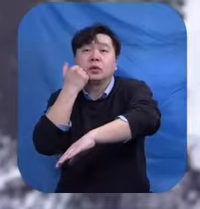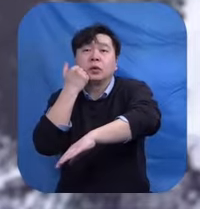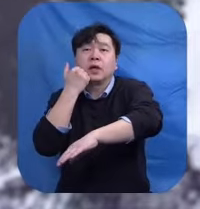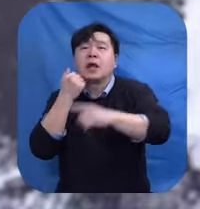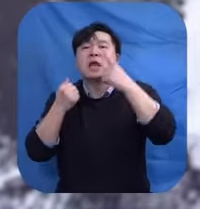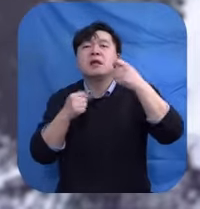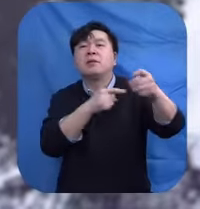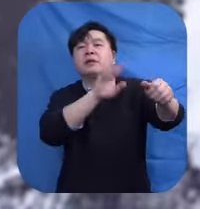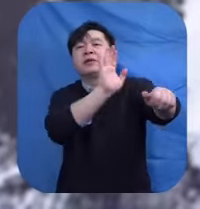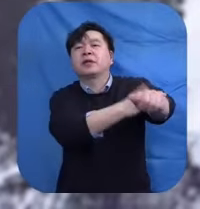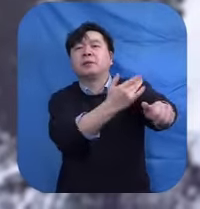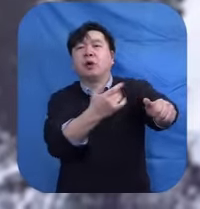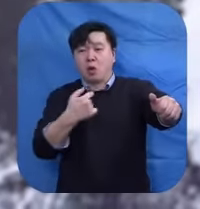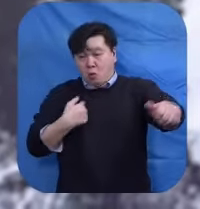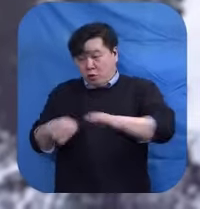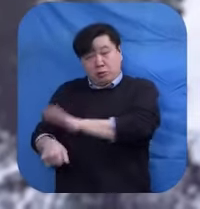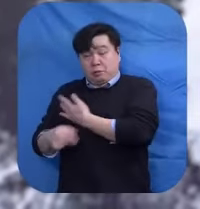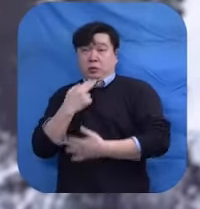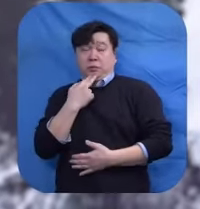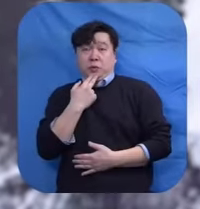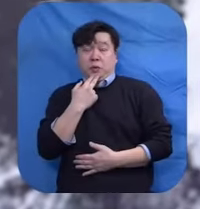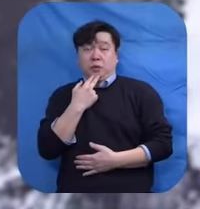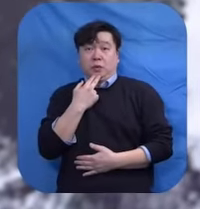바로 일본입니다. 우리 책임이 아닙니다.